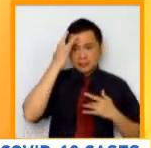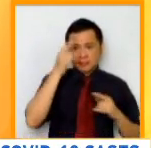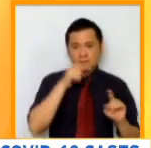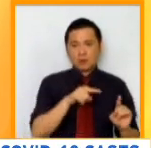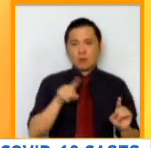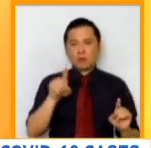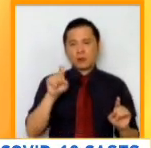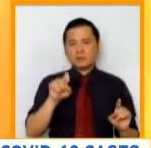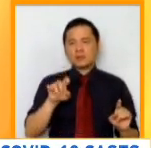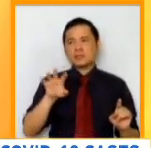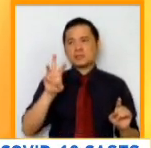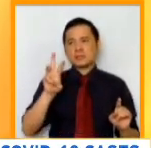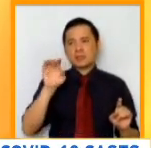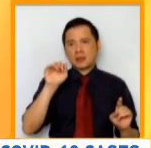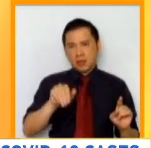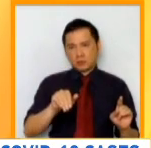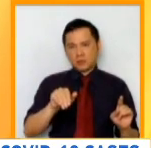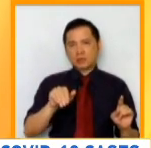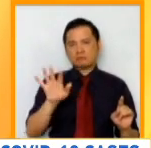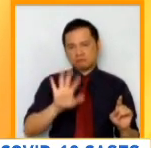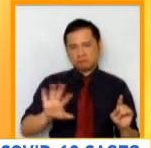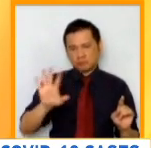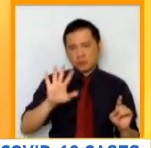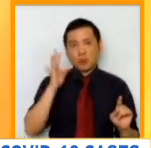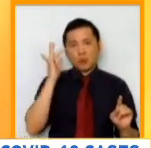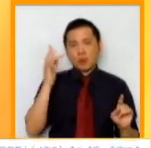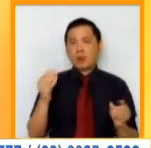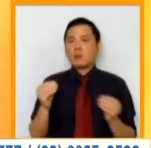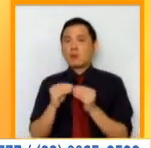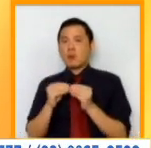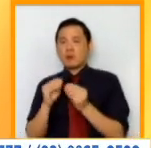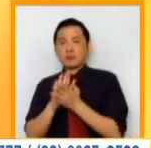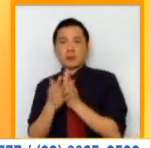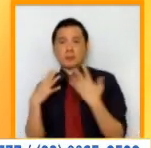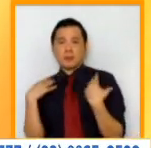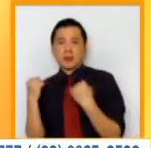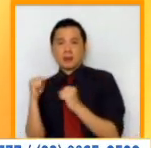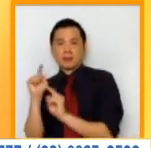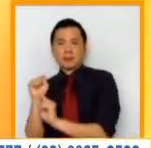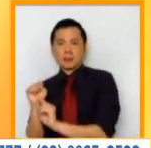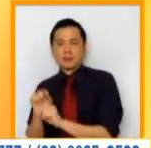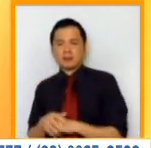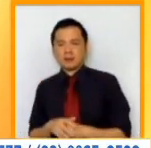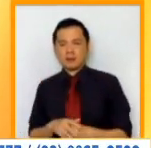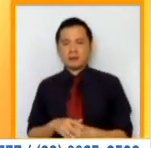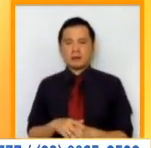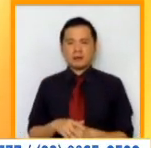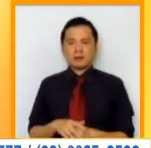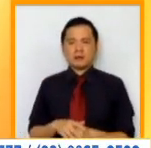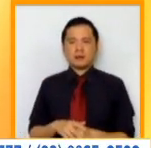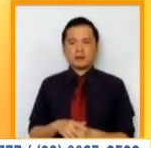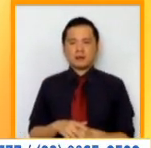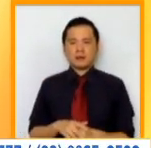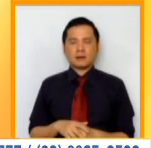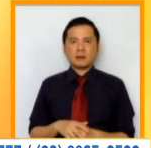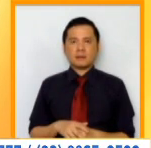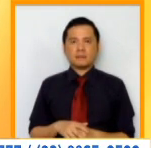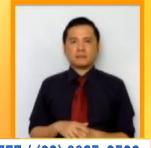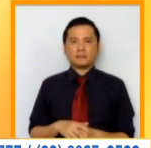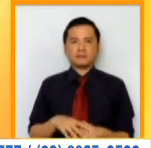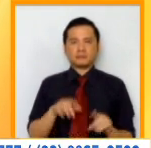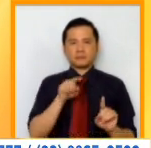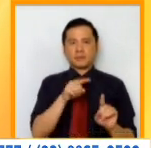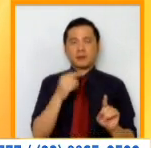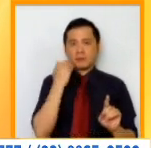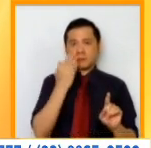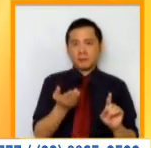106,160 dahil mas marami ulit ang naitalang mga bagong gumaling. 61 naman ang nadagdag sa mga nasawi. Sa